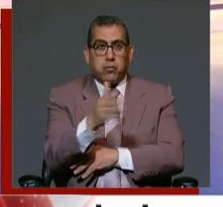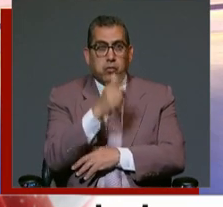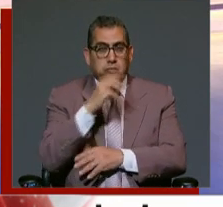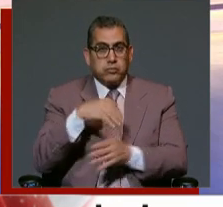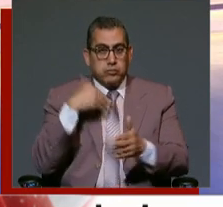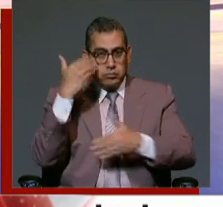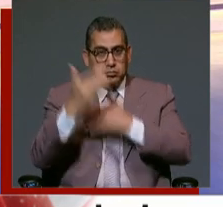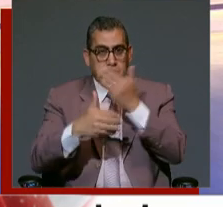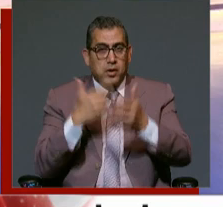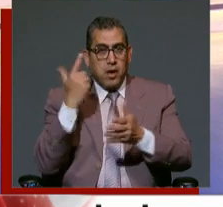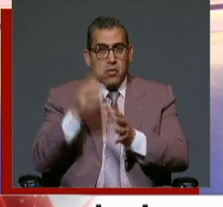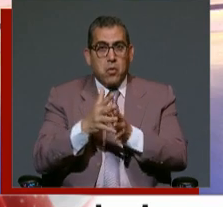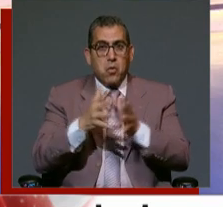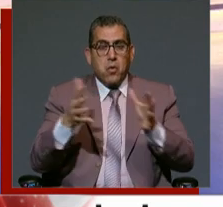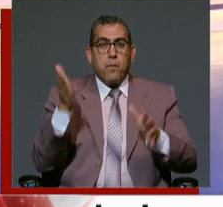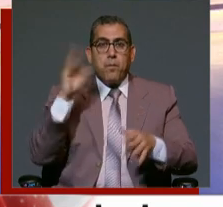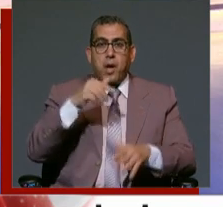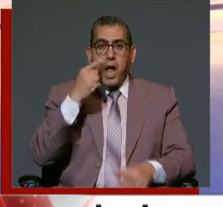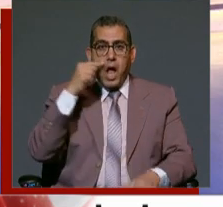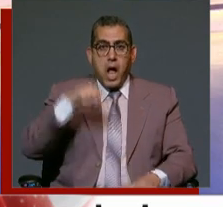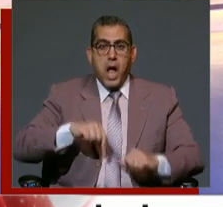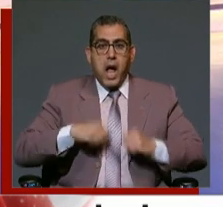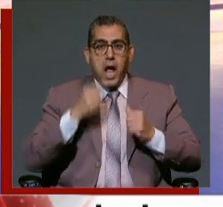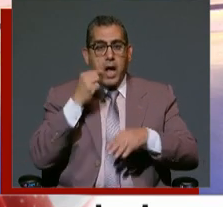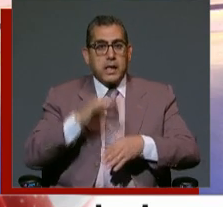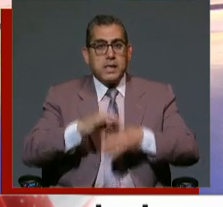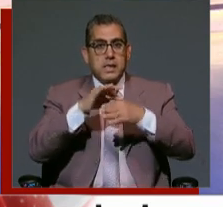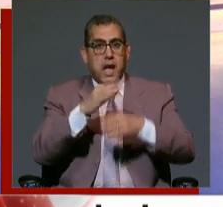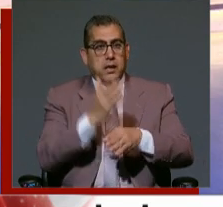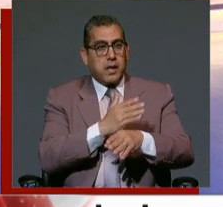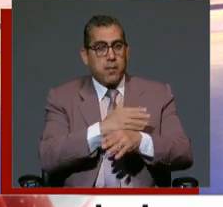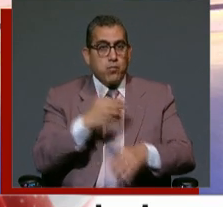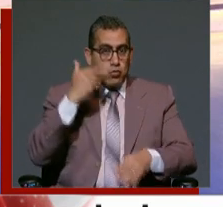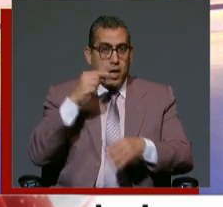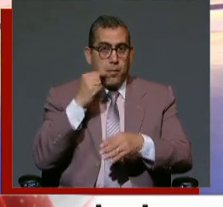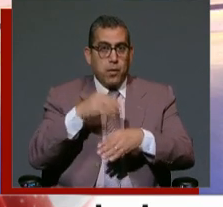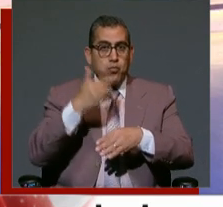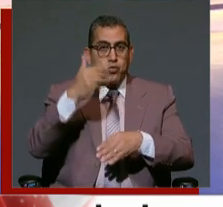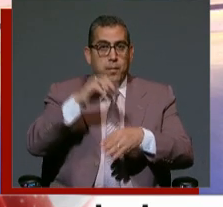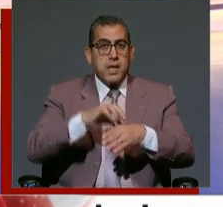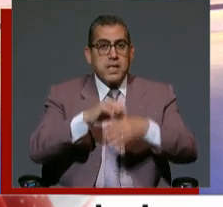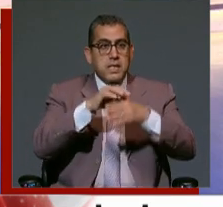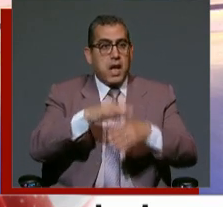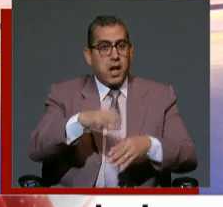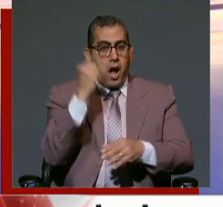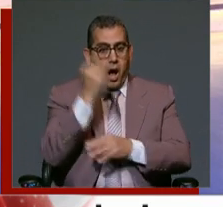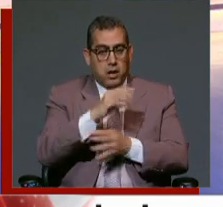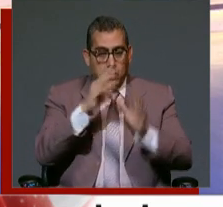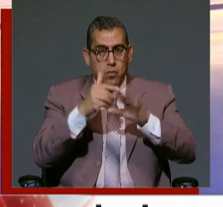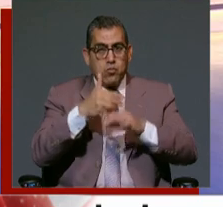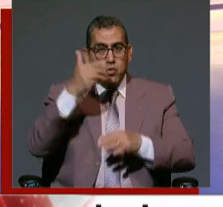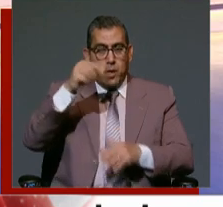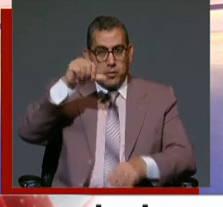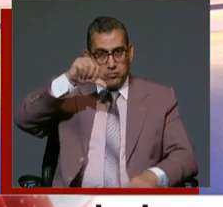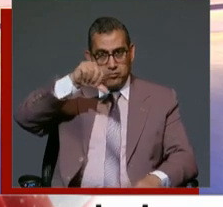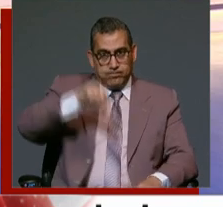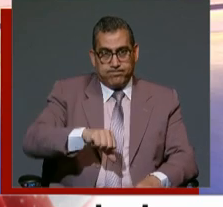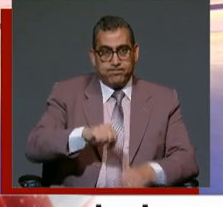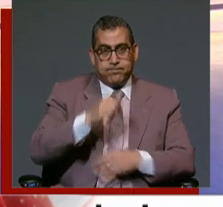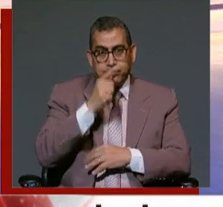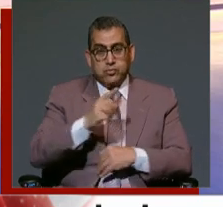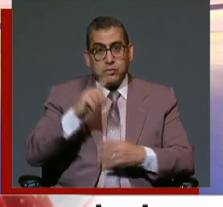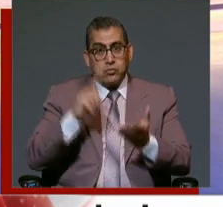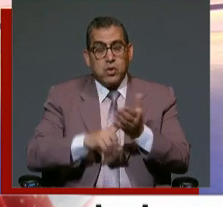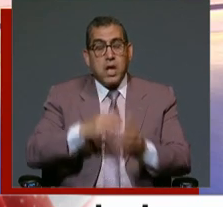بطبيعة الحال يؤثر على الحياة الإنسانية بل على مستقبل الإنسان ومستقبل كوكب الأرض بشكل عام. لذا كان الانتباه إلى